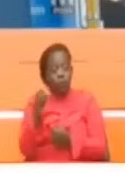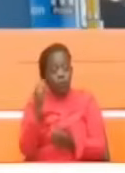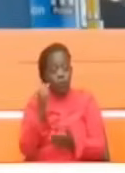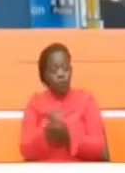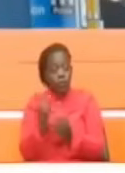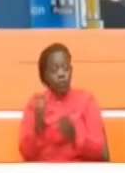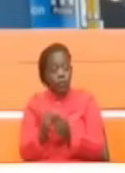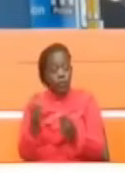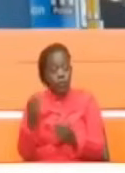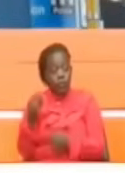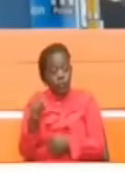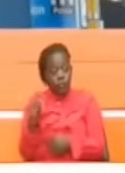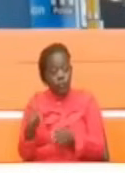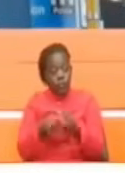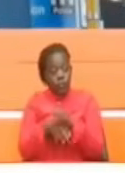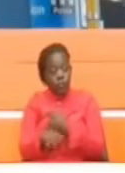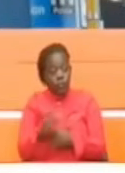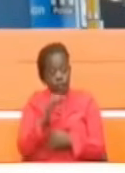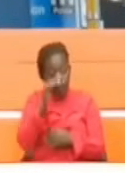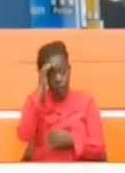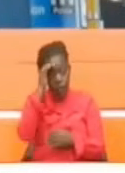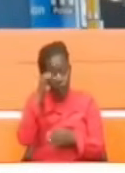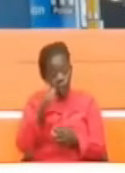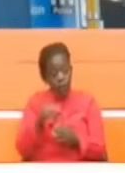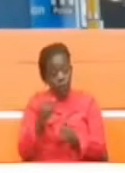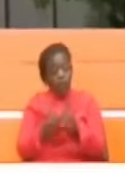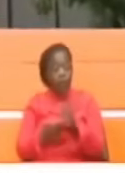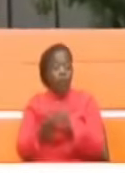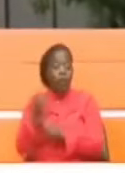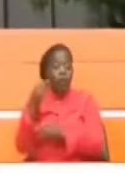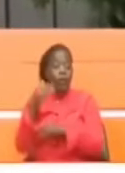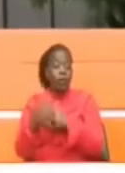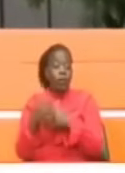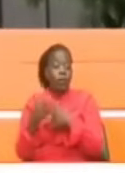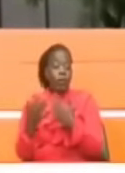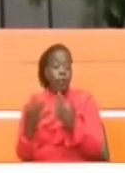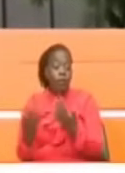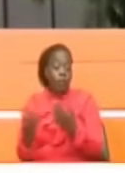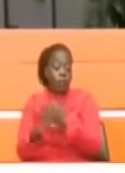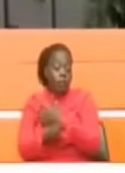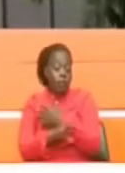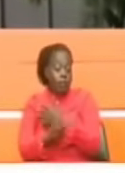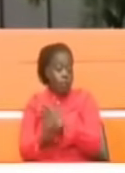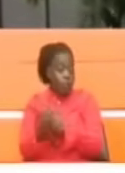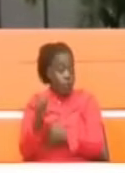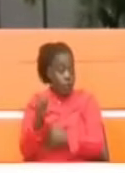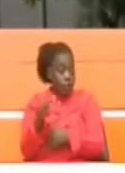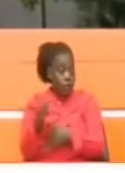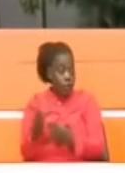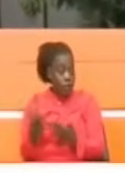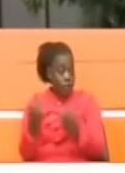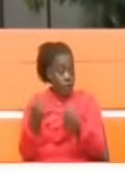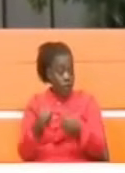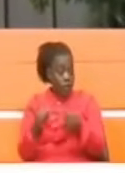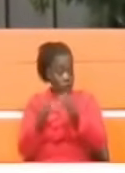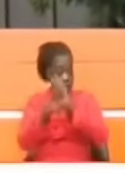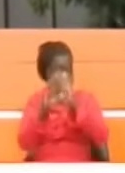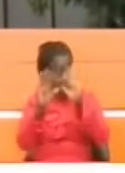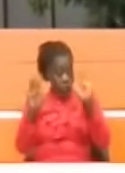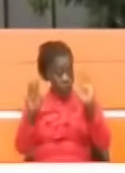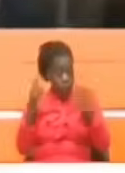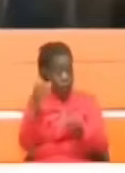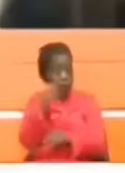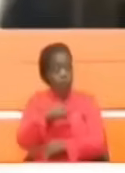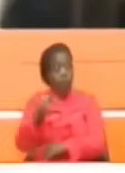bisomuluzo okusira ku mugizo wa polisi mu Kampala miliano Patrick Onyango kubanyaka luzi buno bwakoledwa mututu yona kule kuno kachitegele